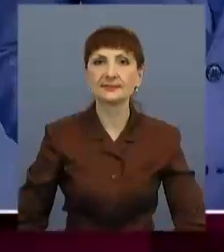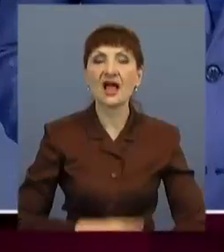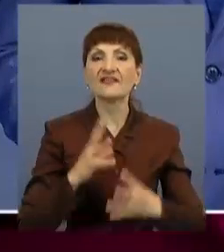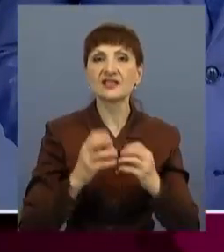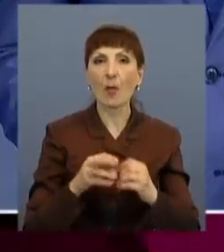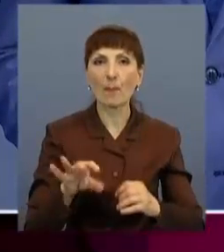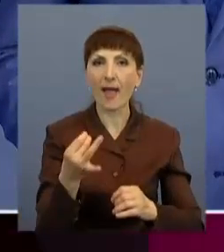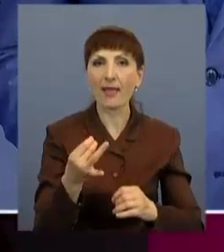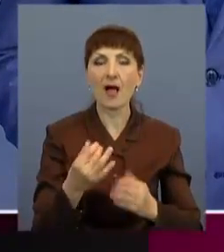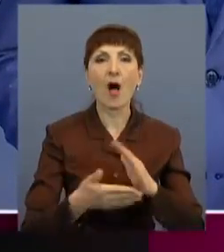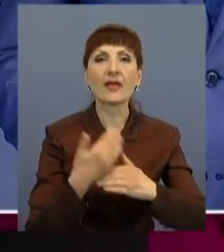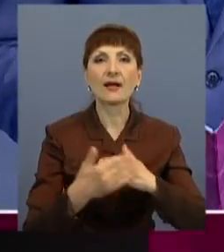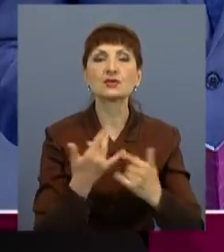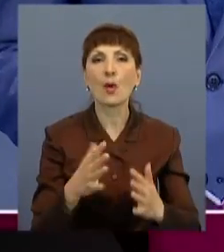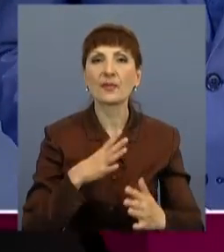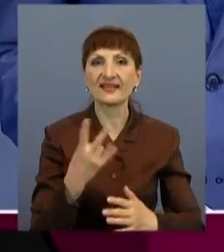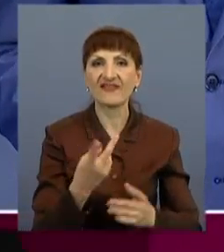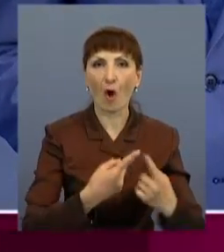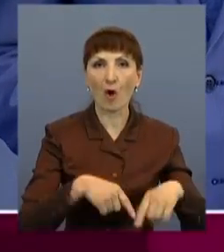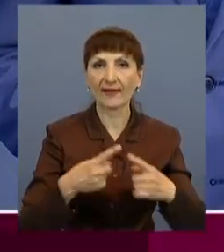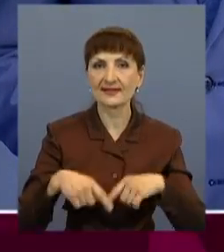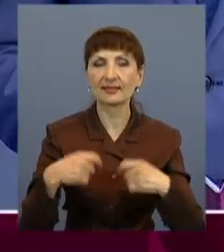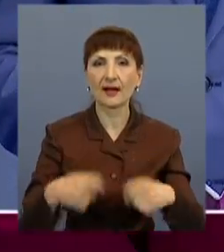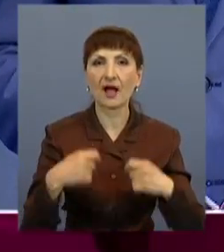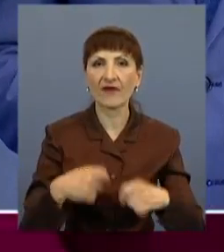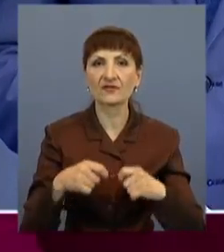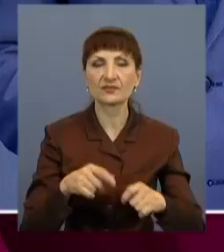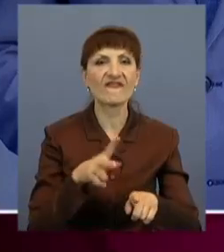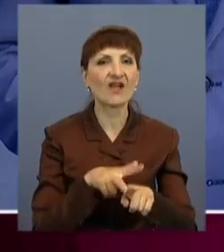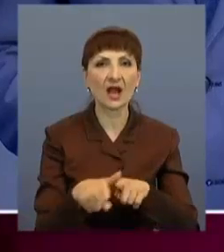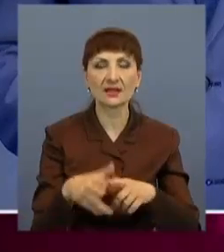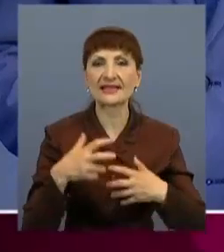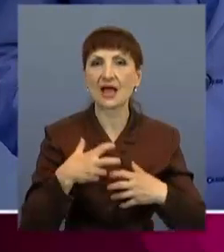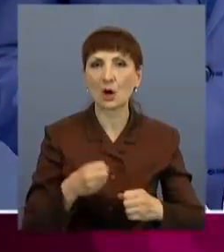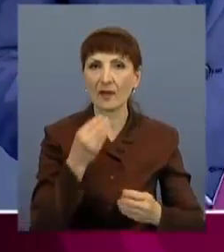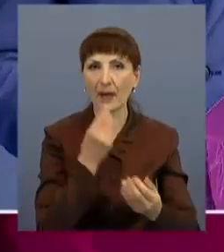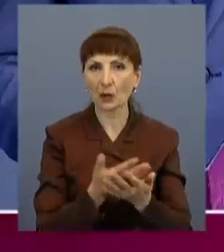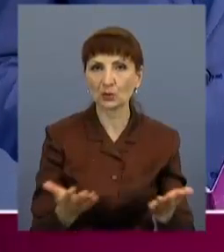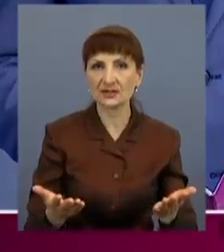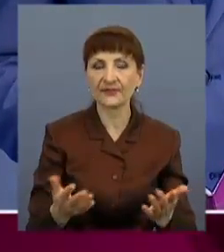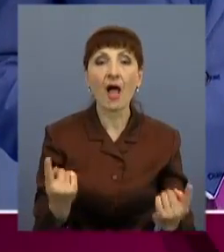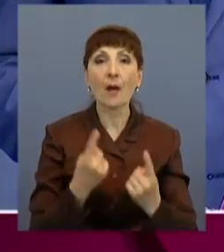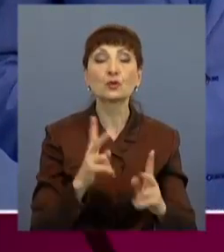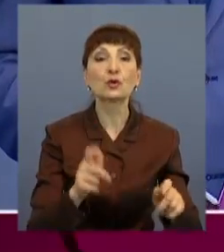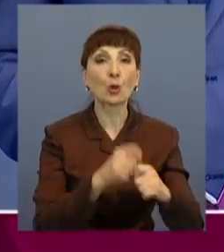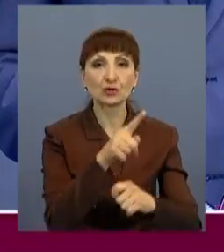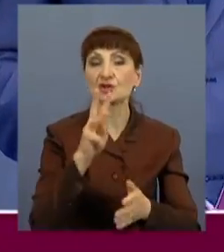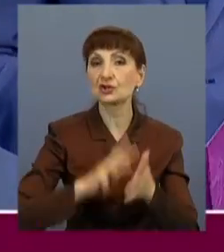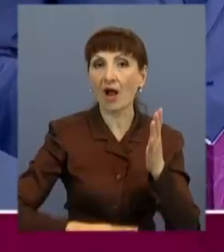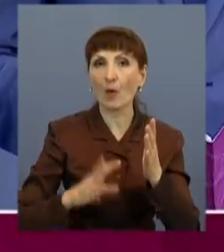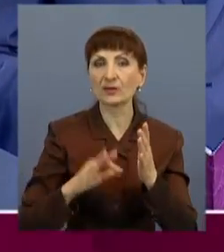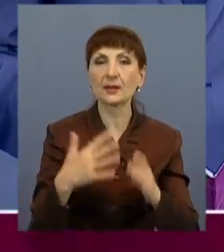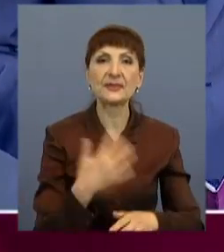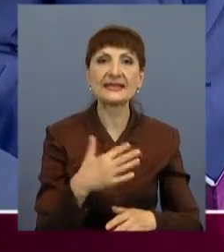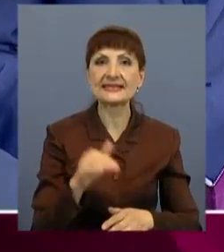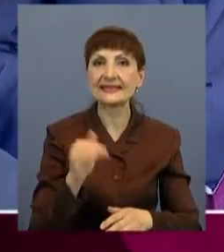Всего в мае привлекли к ответственности две организации, торговавших вредной для здоровья продукцией. Обычно нарушителям грозит штраф от